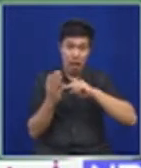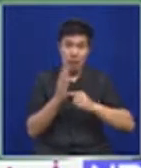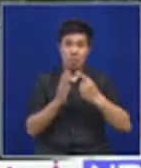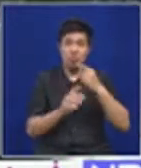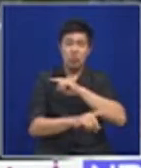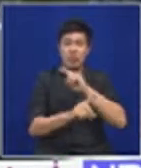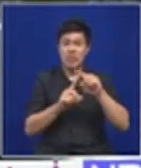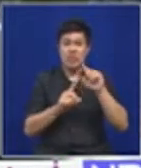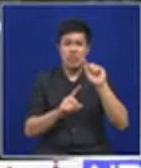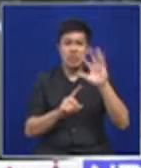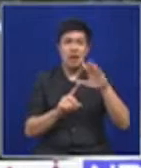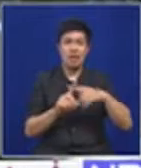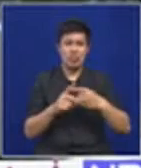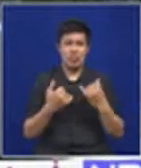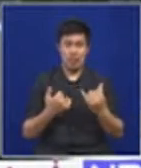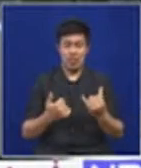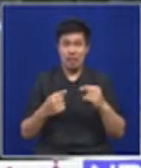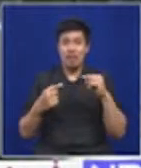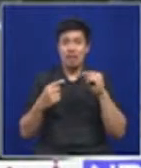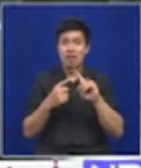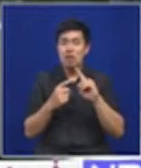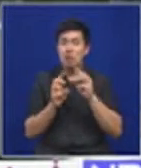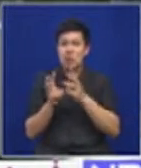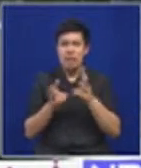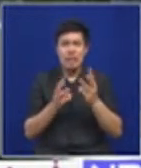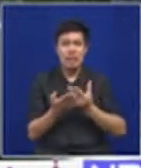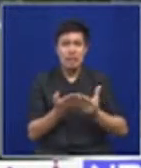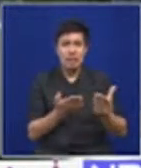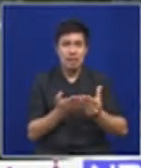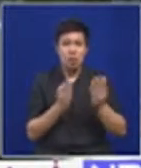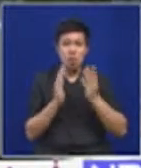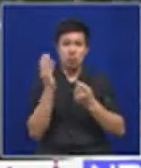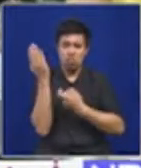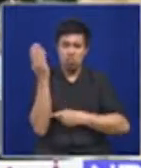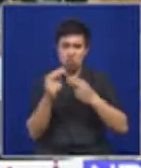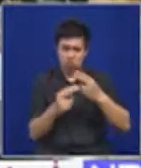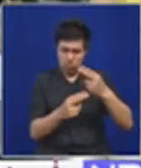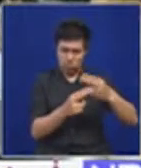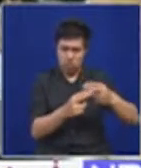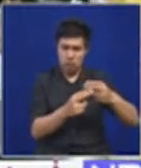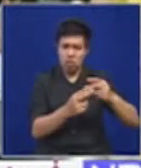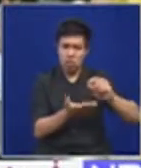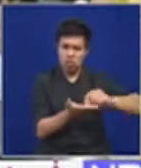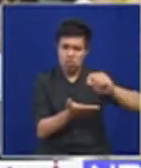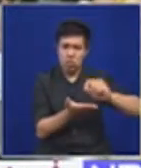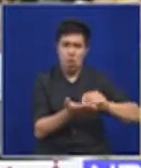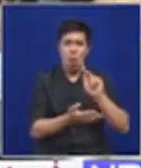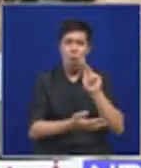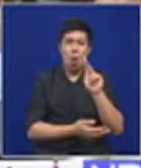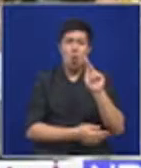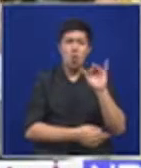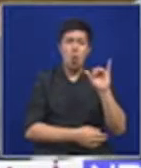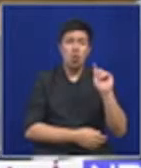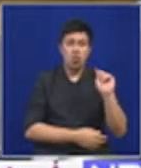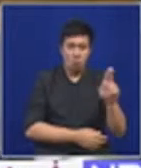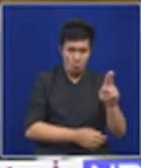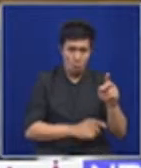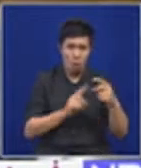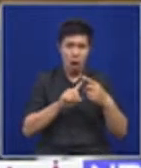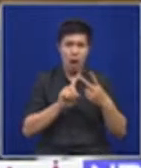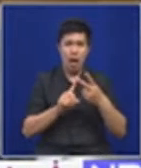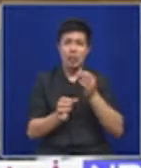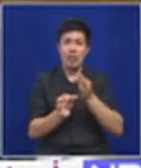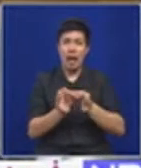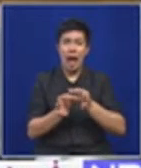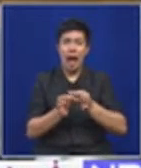25มกราคมนี้ส่วนขั้นตอนในการรับซื้อยางพาราเกษตรกรต้องขึ้นทะเบียนกับทางกยท.และต้องมีบัญชีธกส.